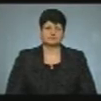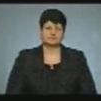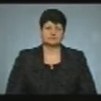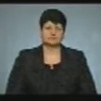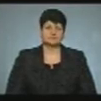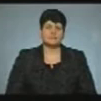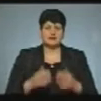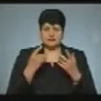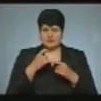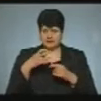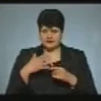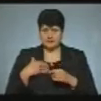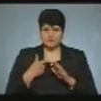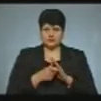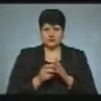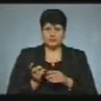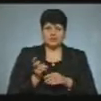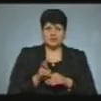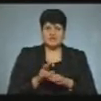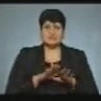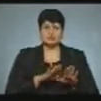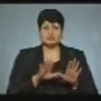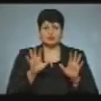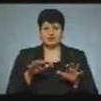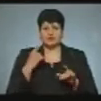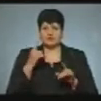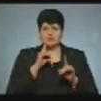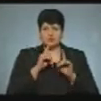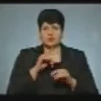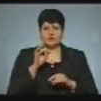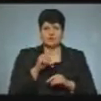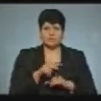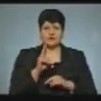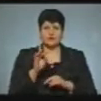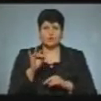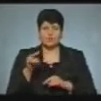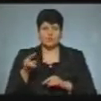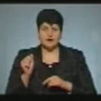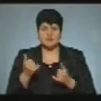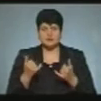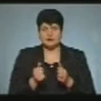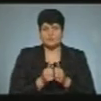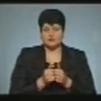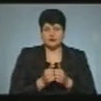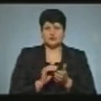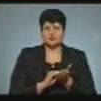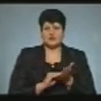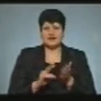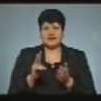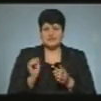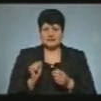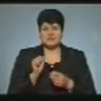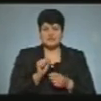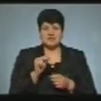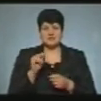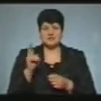За декілька хвилин до нашої студії приєднається заступник голови обласної ради Любомир Крупа. А наразі поряд зі мною журналістка Анастасія